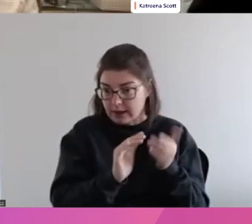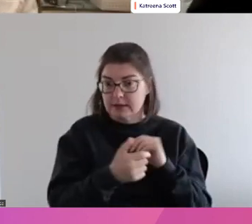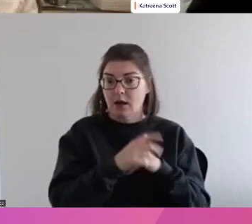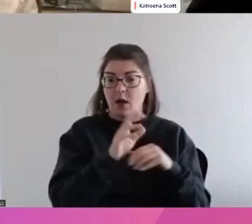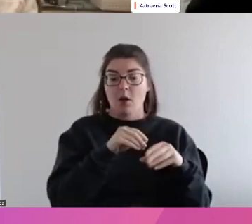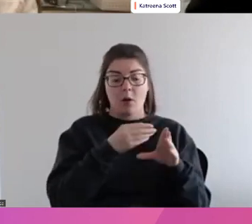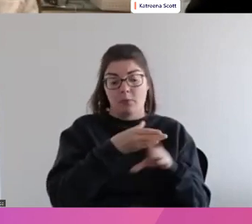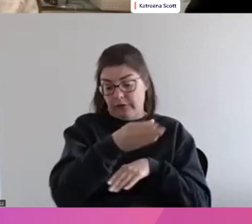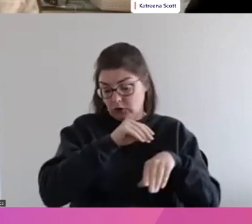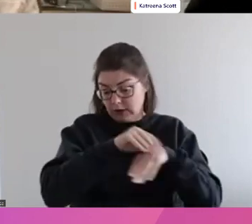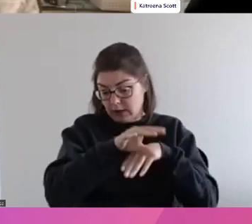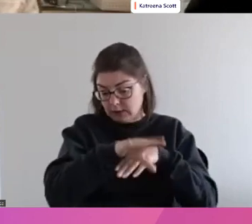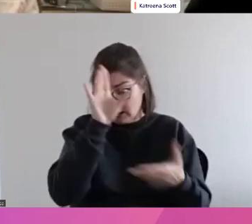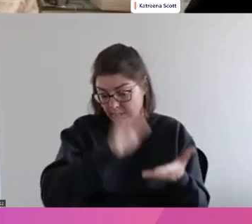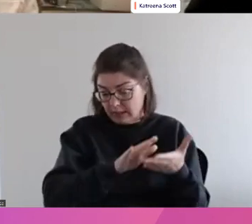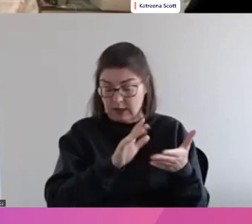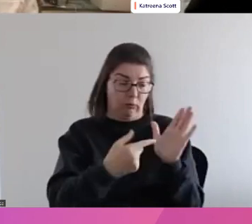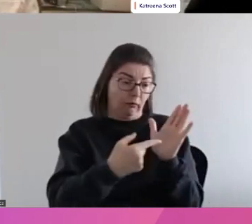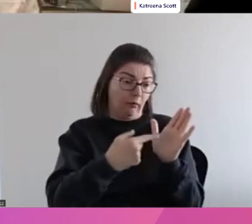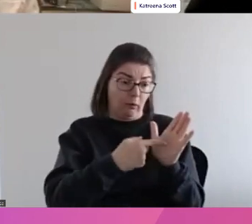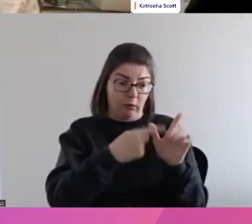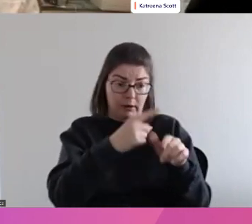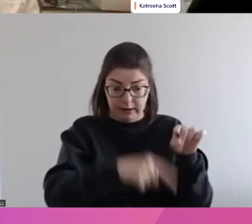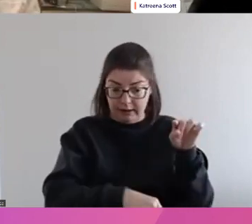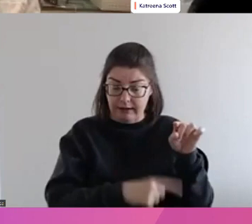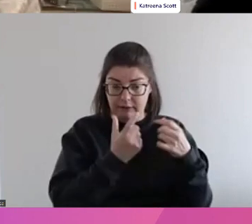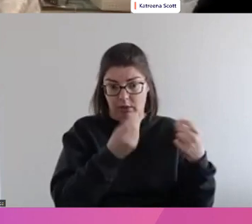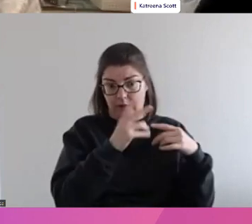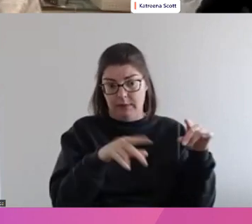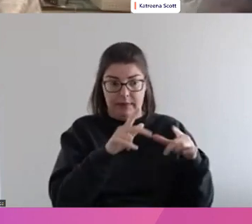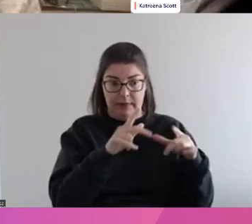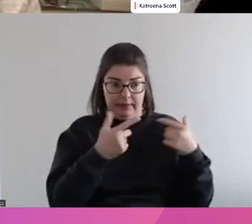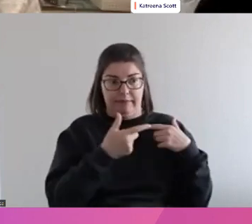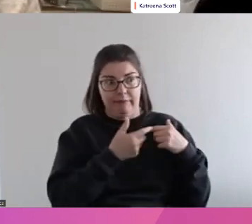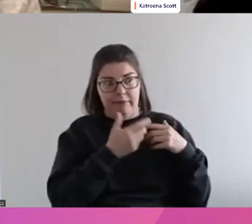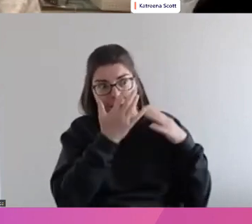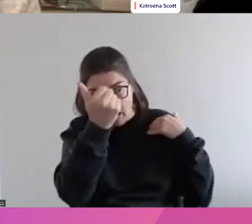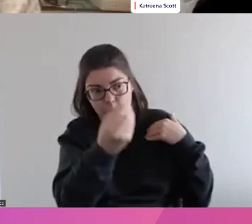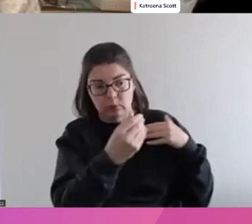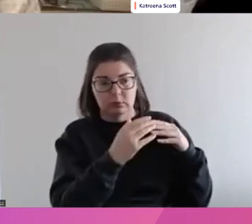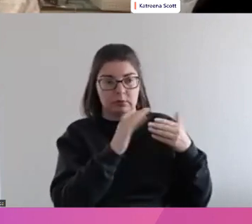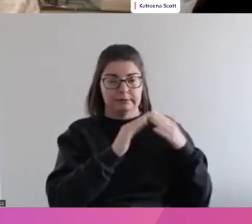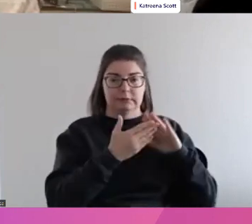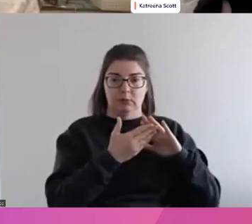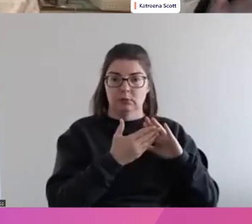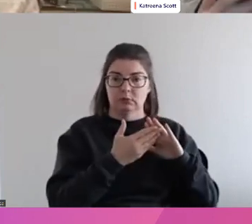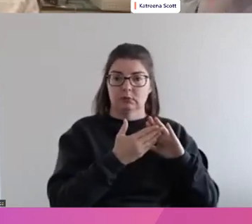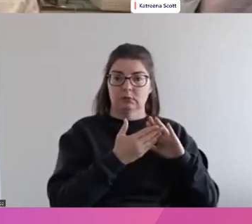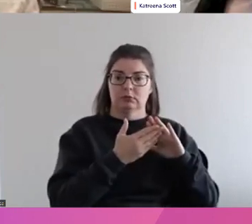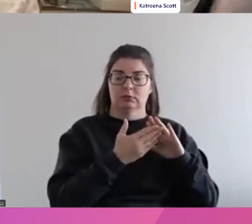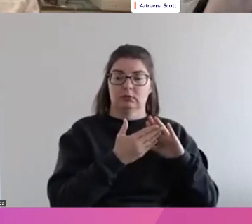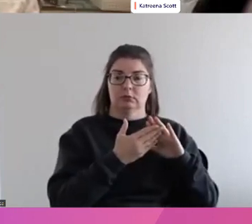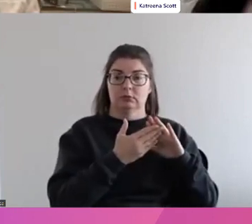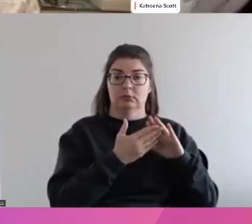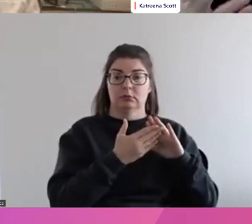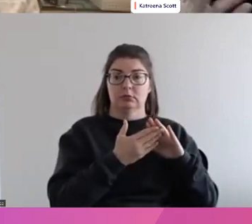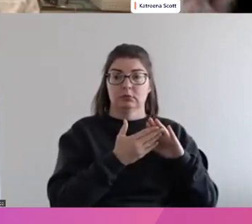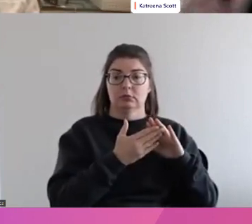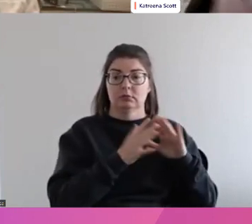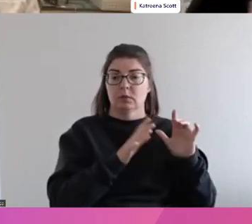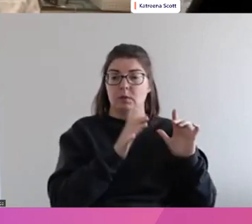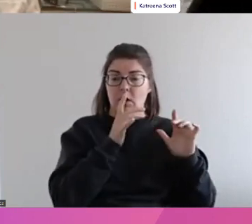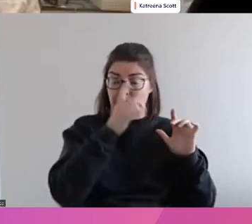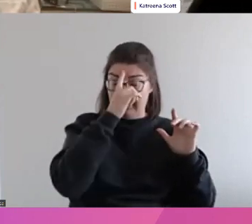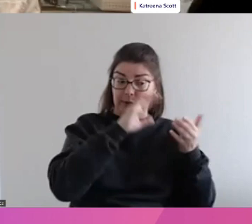qui ont moins de recours et pour qui le counseling professionnel est inabordable.